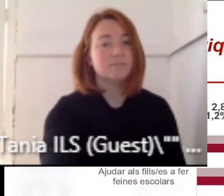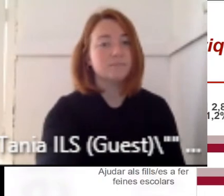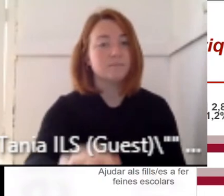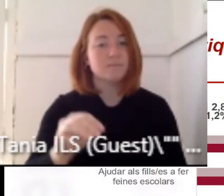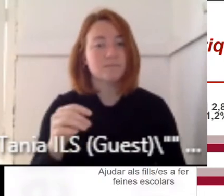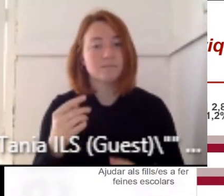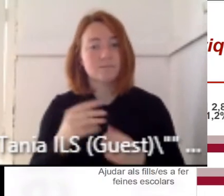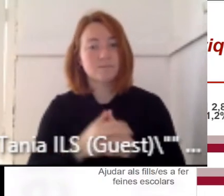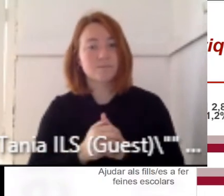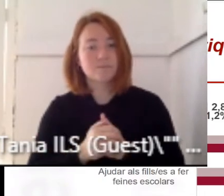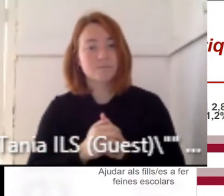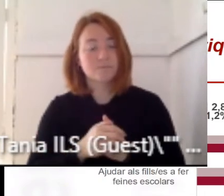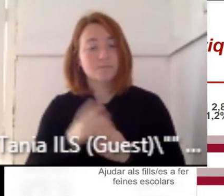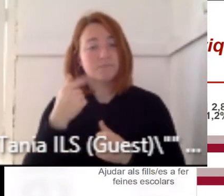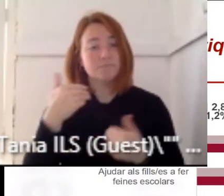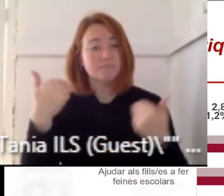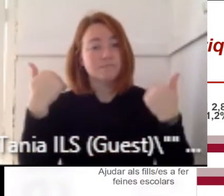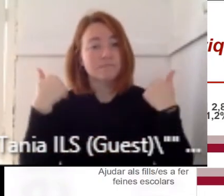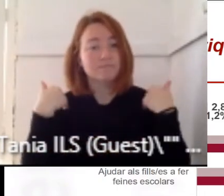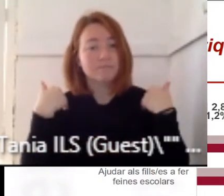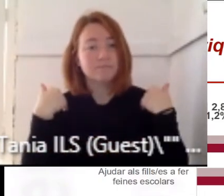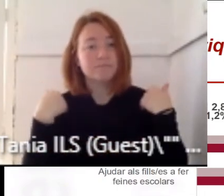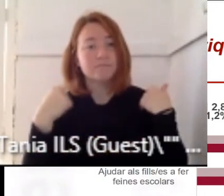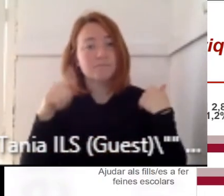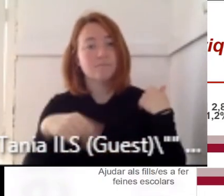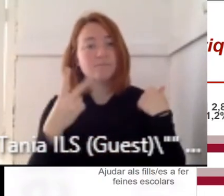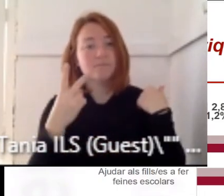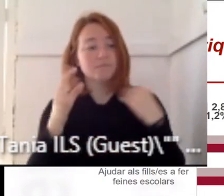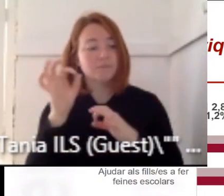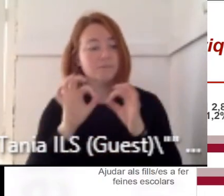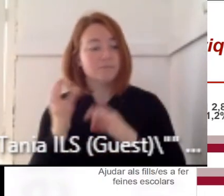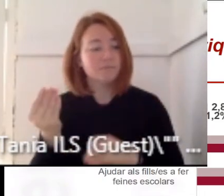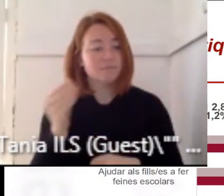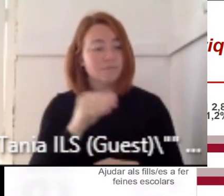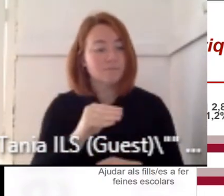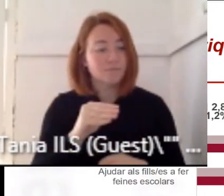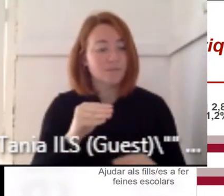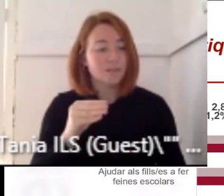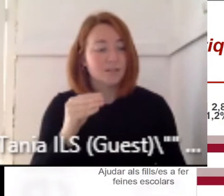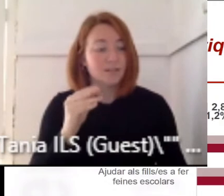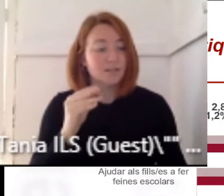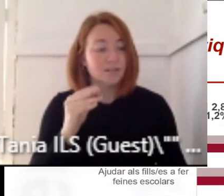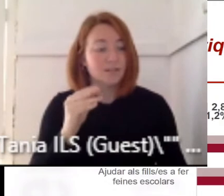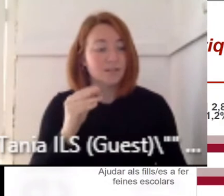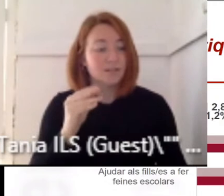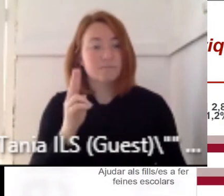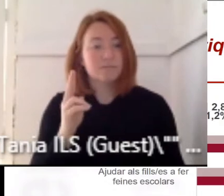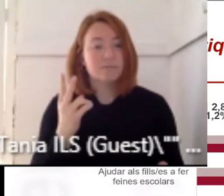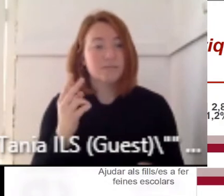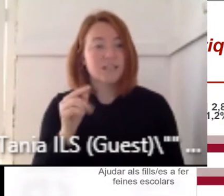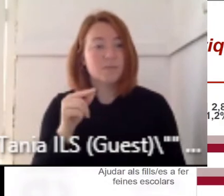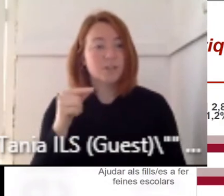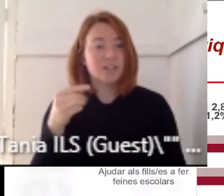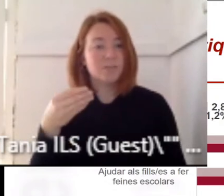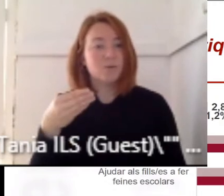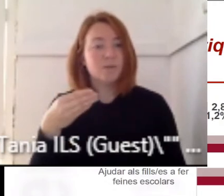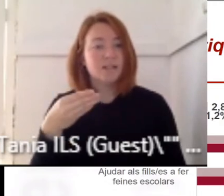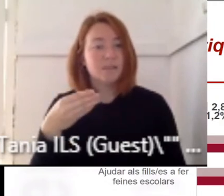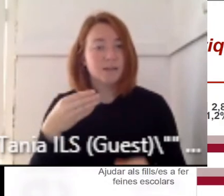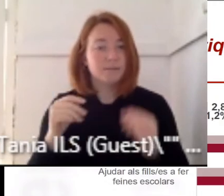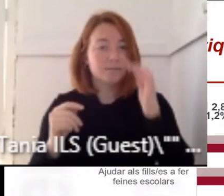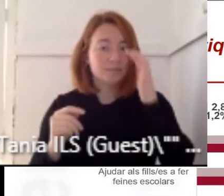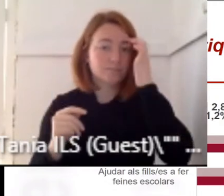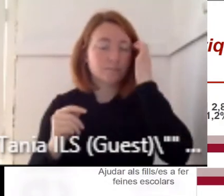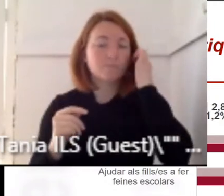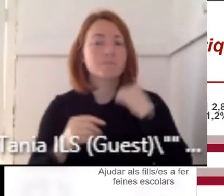dones s'han ocupat en un 14,2% més que els homes de les tasques de la llar i en un 9,9% més a la cura de fills